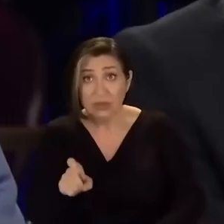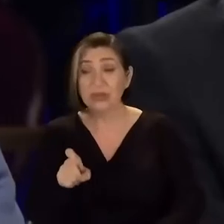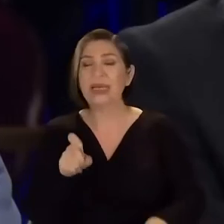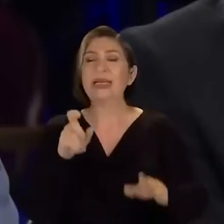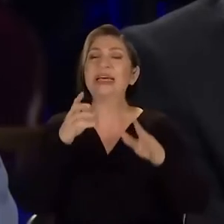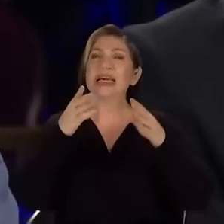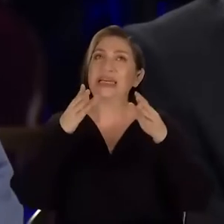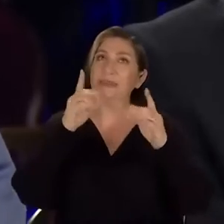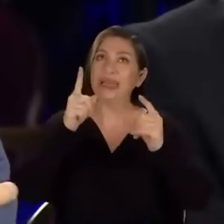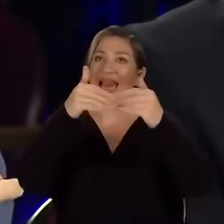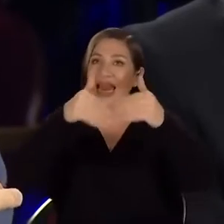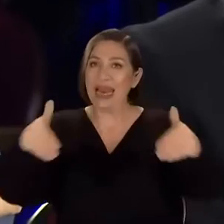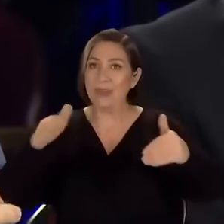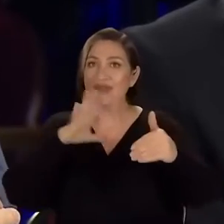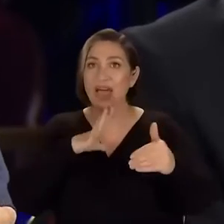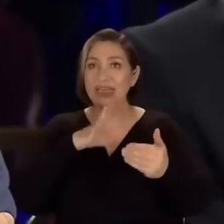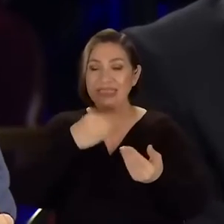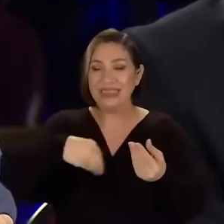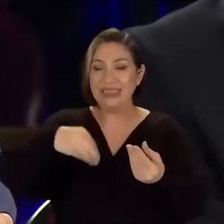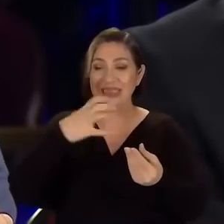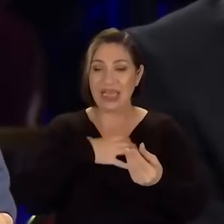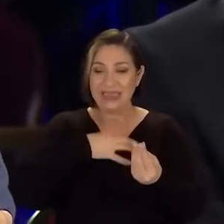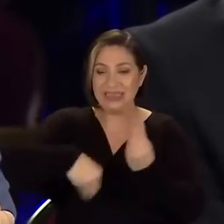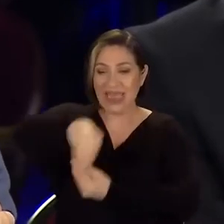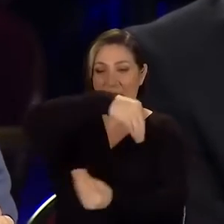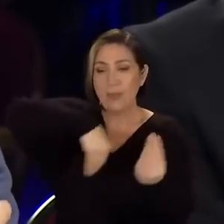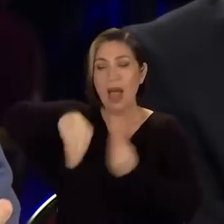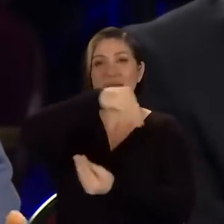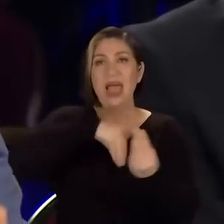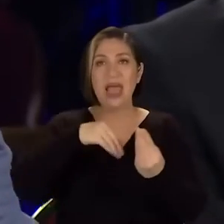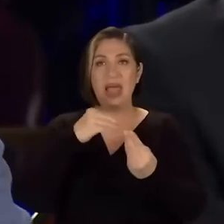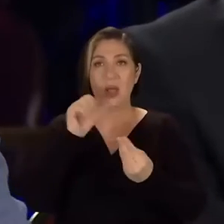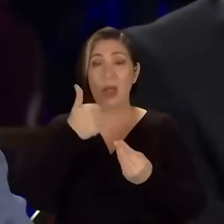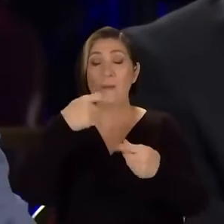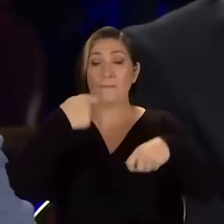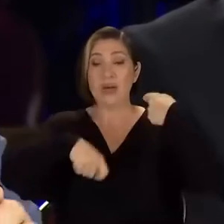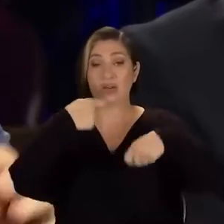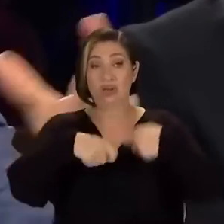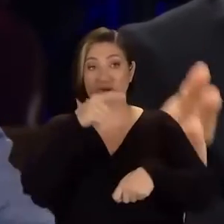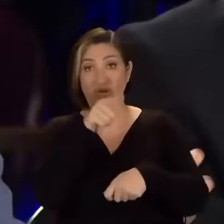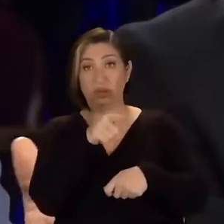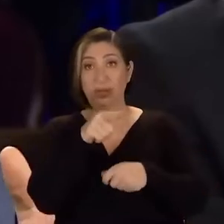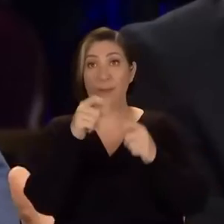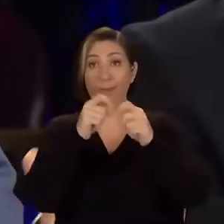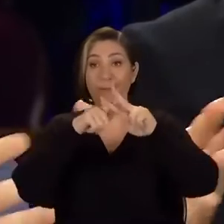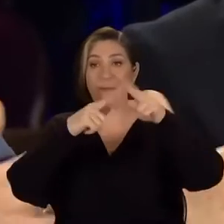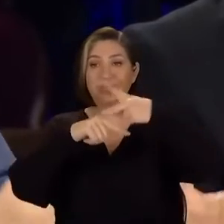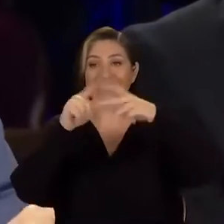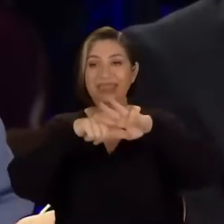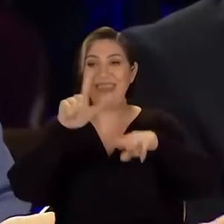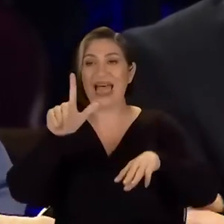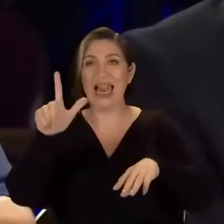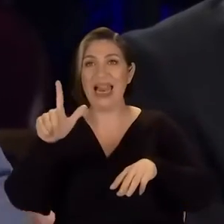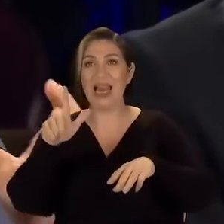Bunu limitleyen şey şu. Nedir sermaye kriterleri vardır. Örneğin o. İşte bankacılık Basel kriterleri vardır. Şu